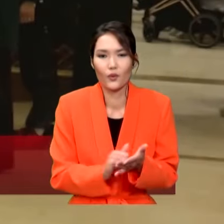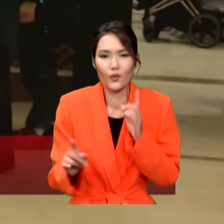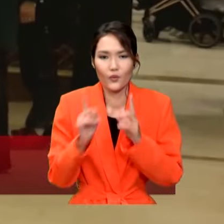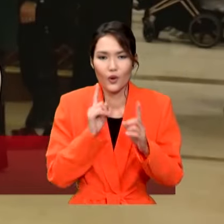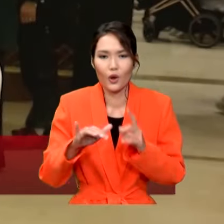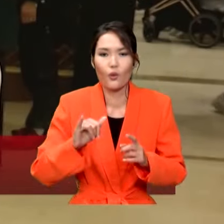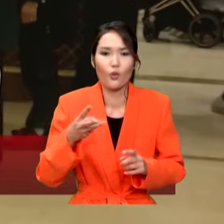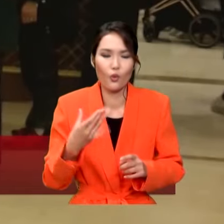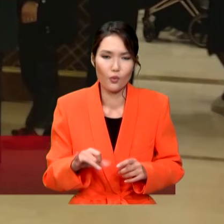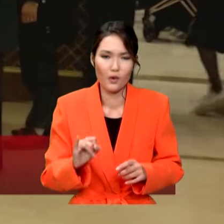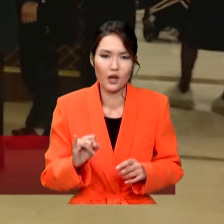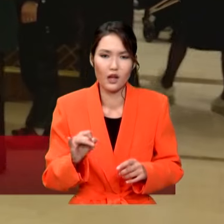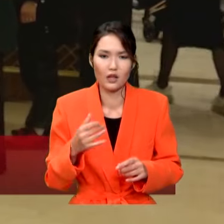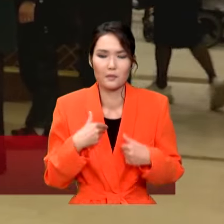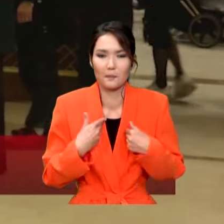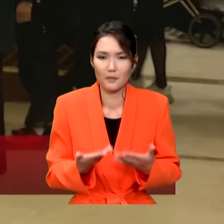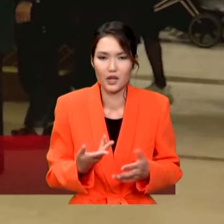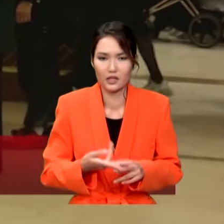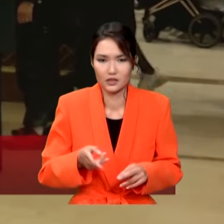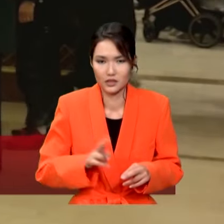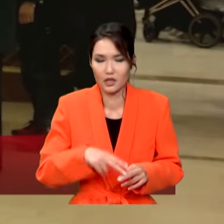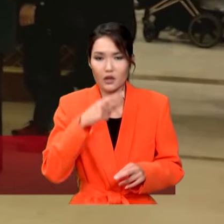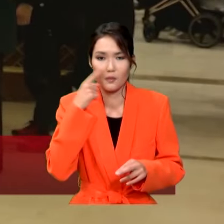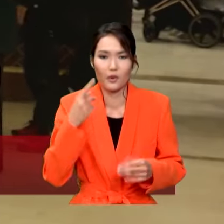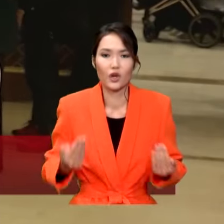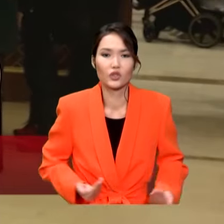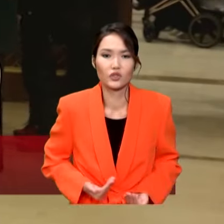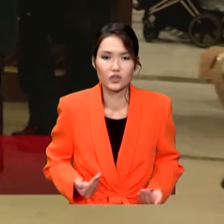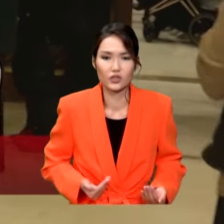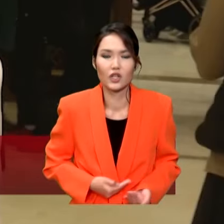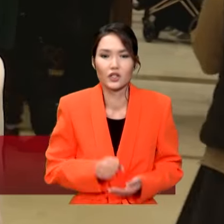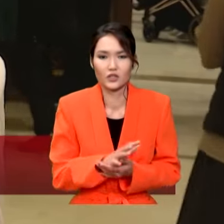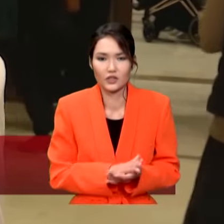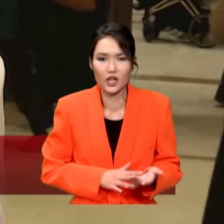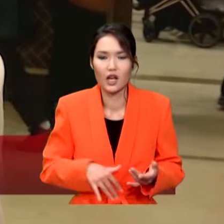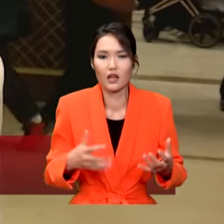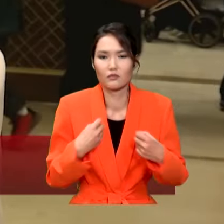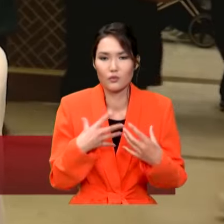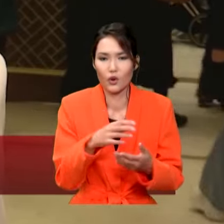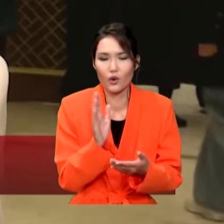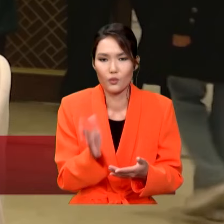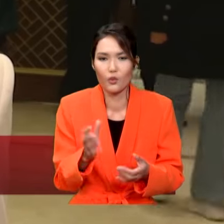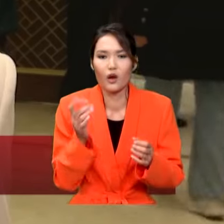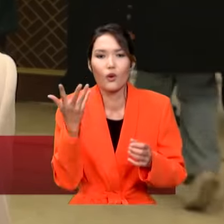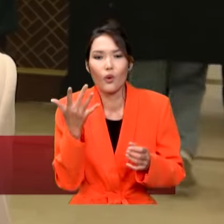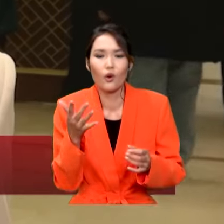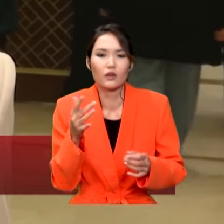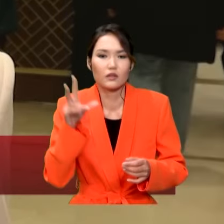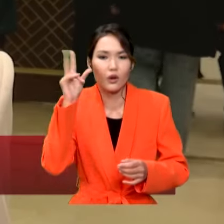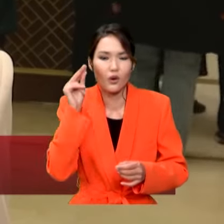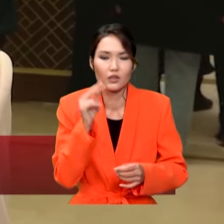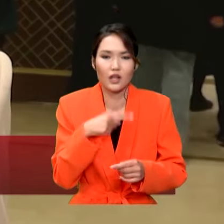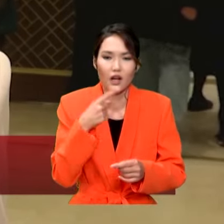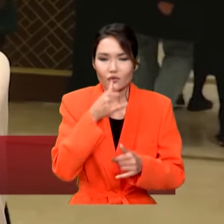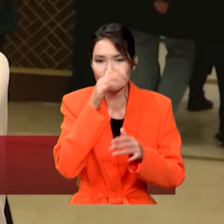«УМАЙ», который проводит Жамиля Ернзарова. А помимо этого Жамиля проводит для нас обучающие мероприятия. Сказать, сколько по количеству, это